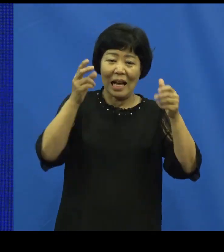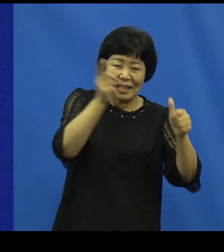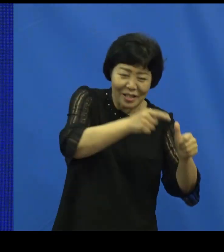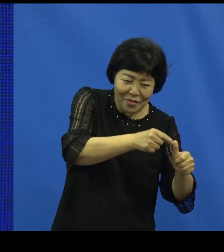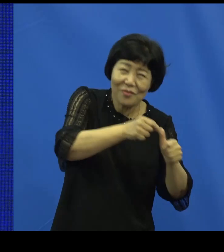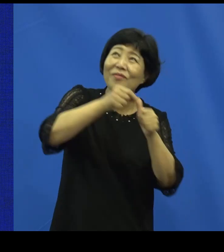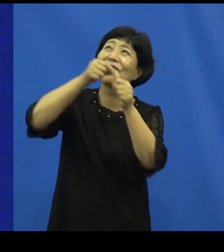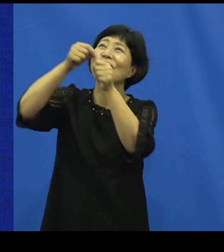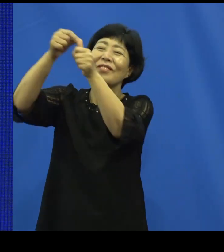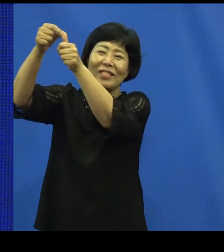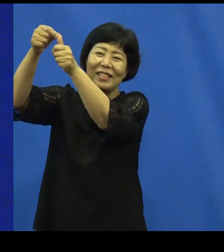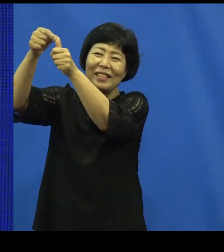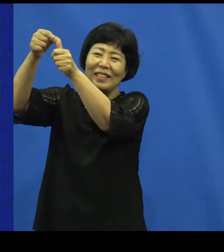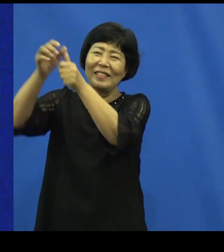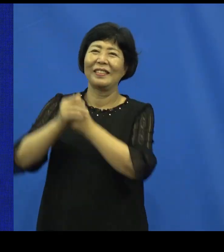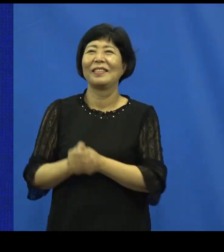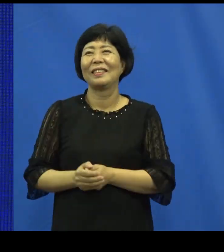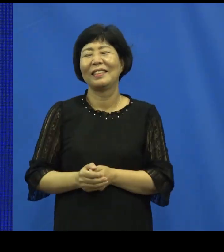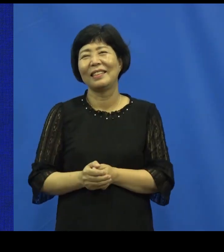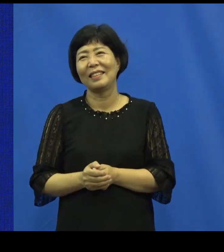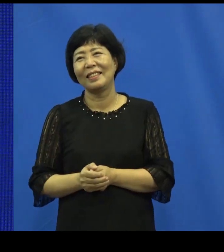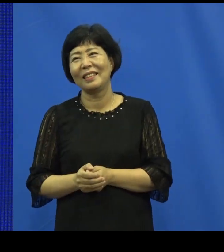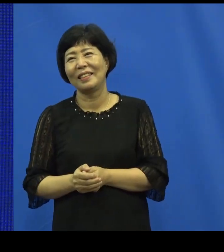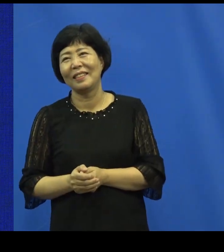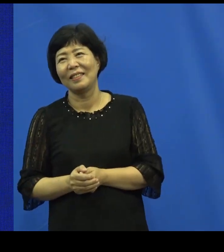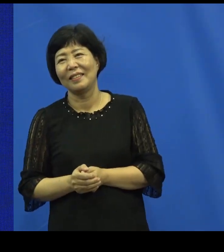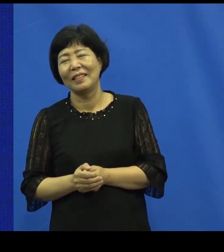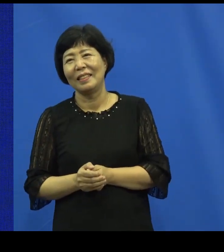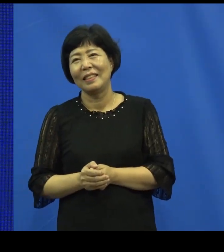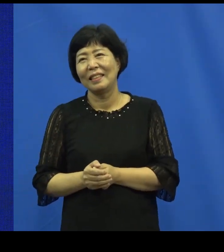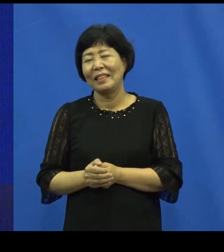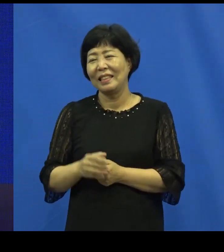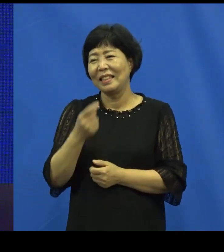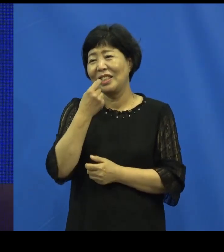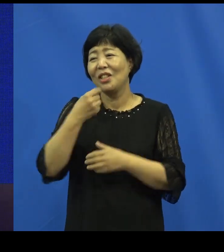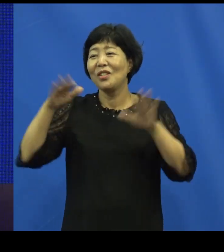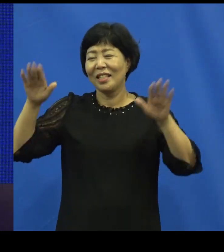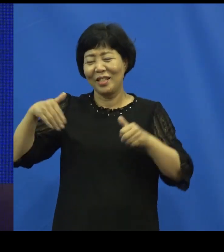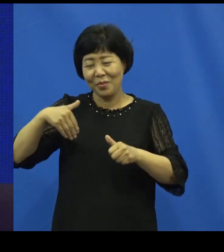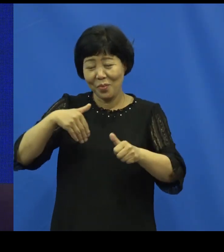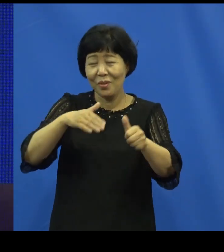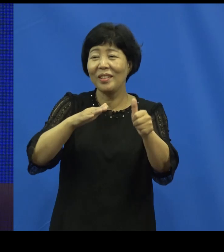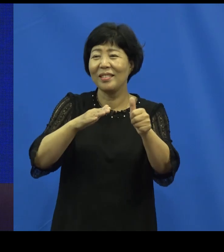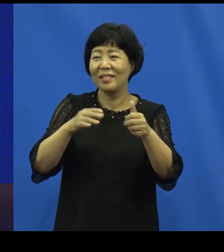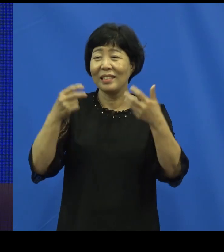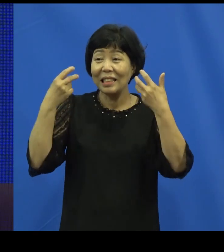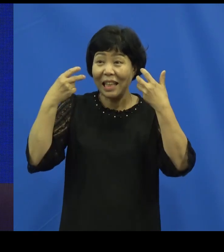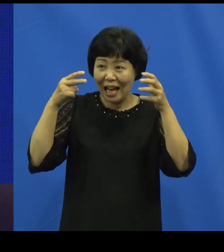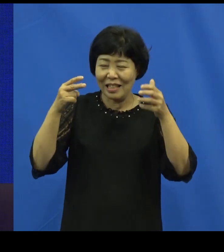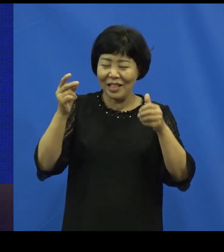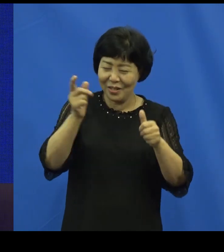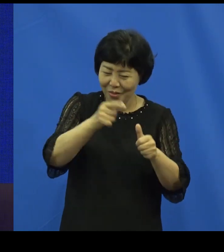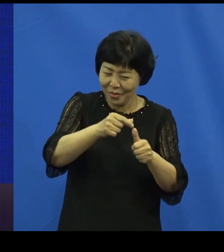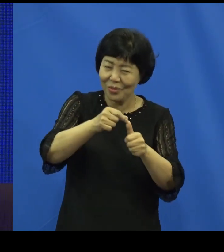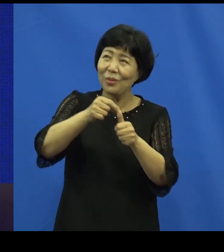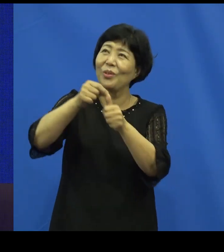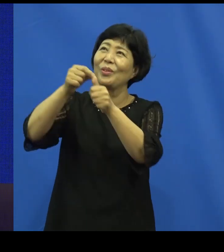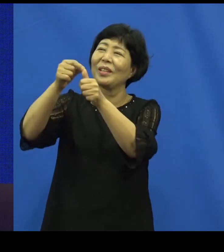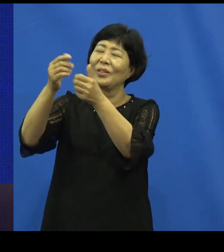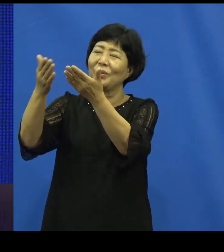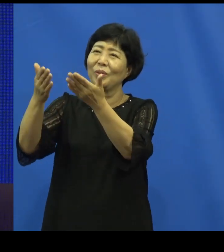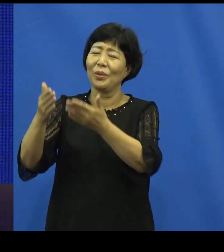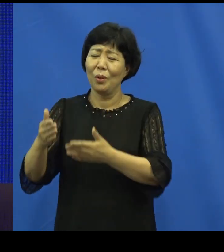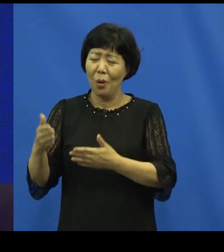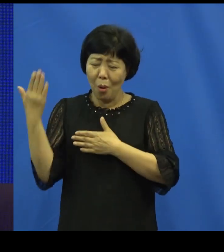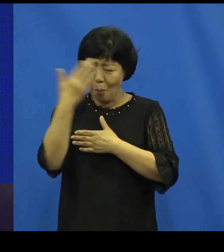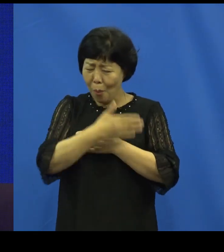확인해요. 24절에 왕이 심히 기뻐서 명하여 다니엘을 굴에서 올리라 하며 그들이 다니엘을 굴에서 올린 적 그의 몸이 조금도